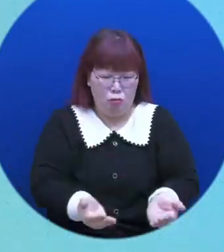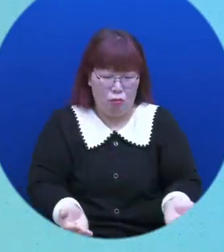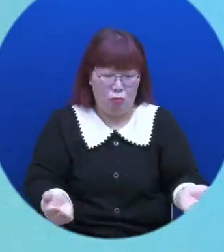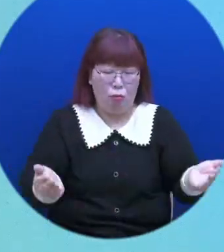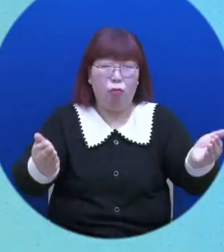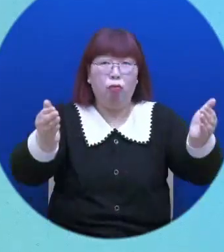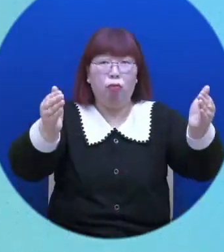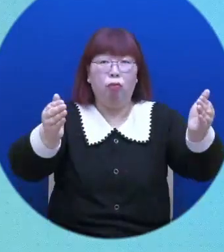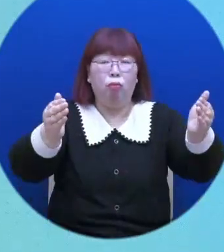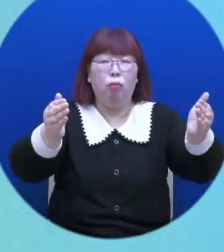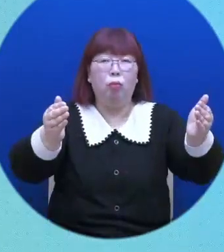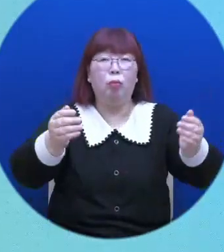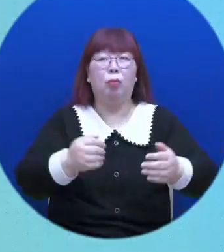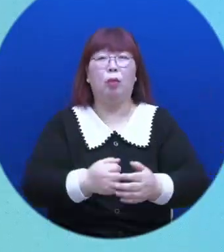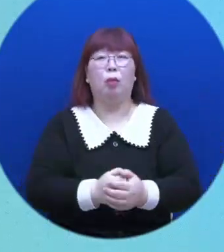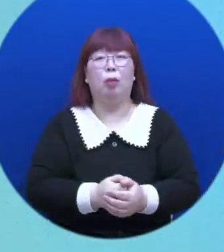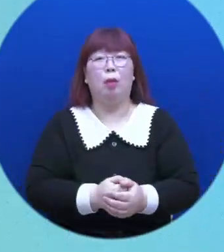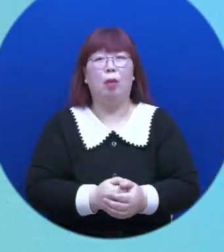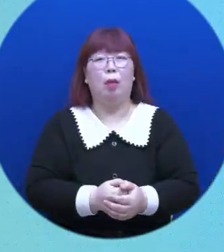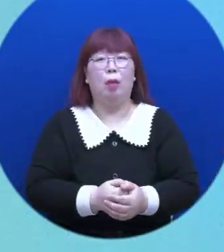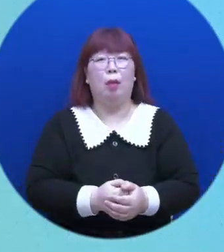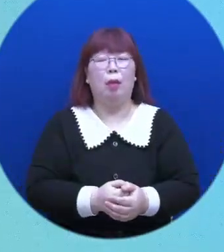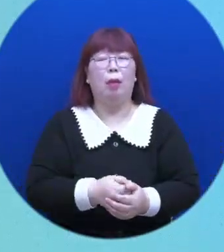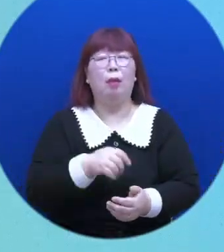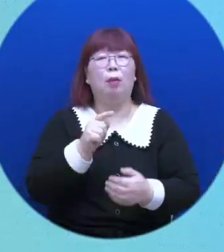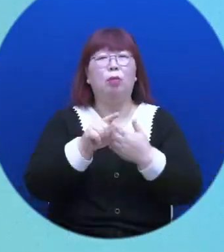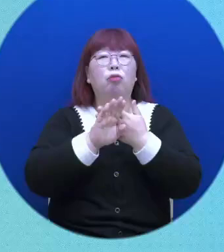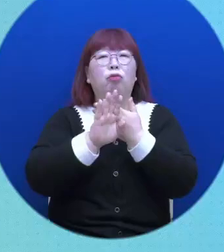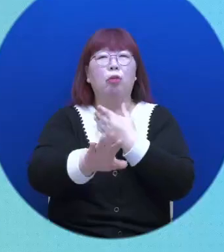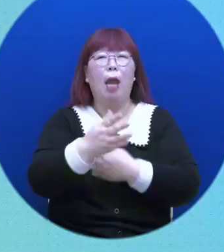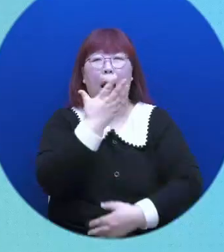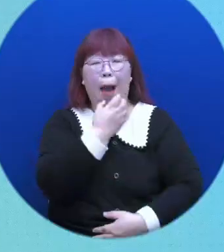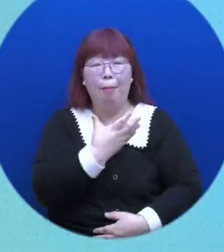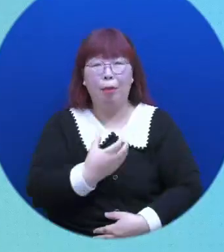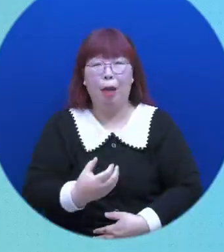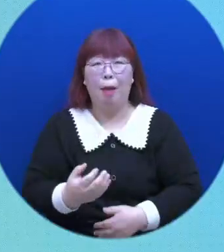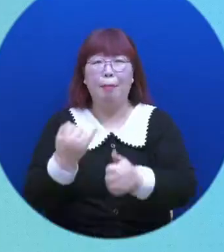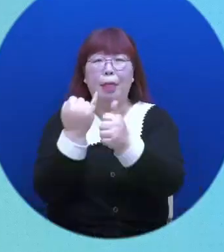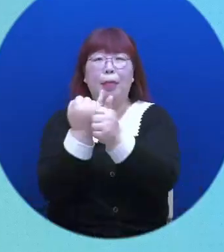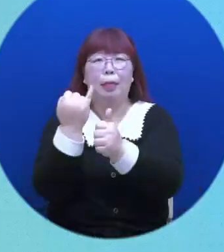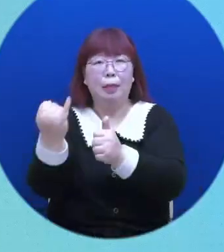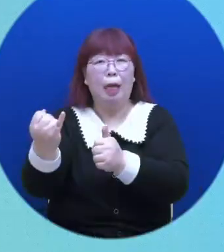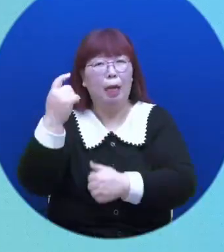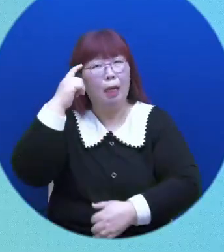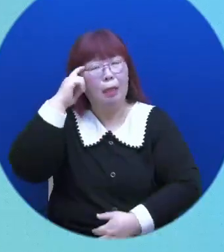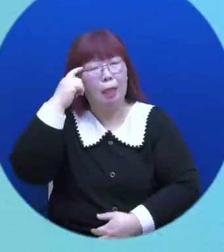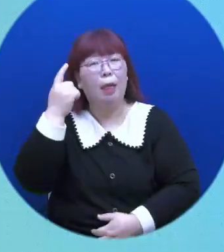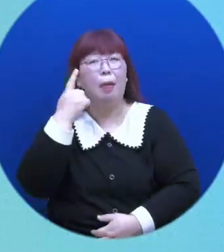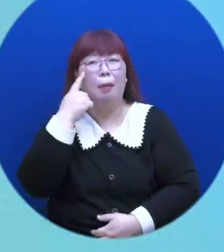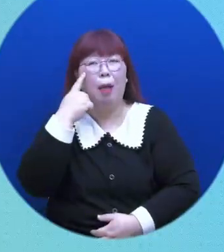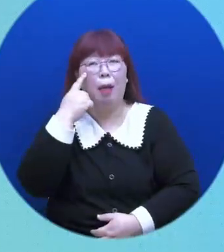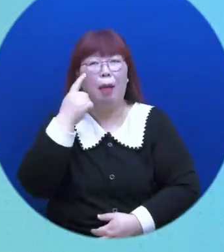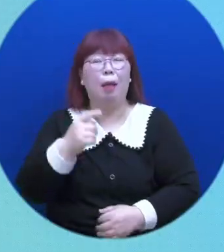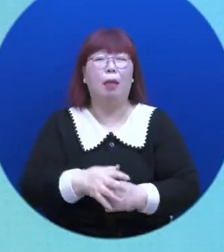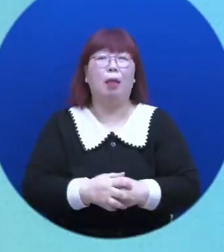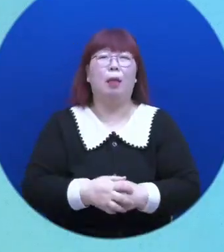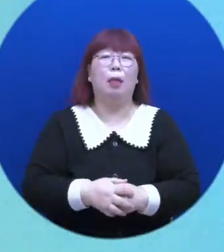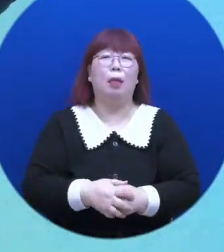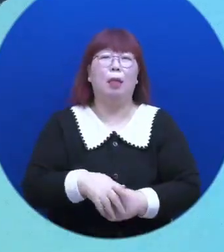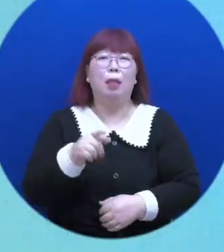구둥이를 생각하여 보아라. 그리고 난 후에 아브라함과 사라를 생각하여 보아라.